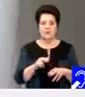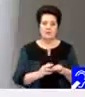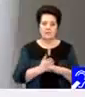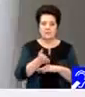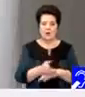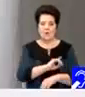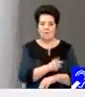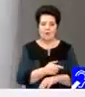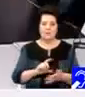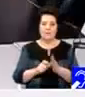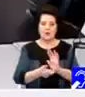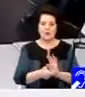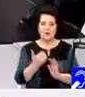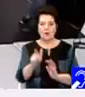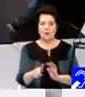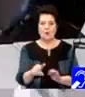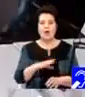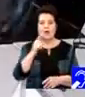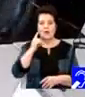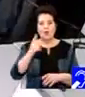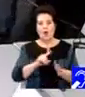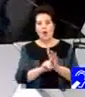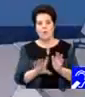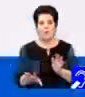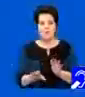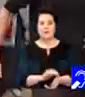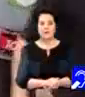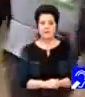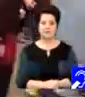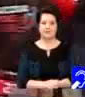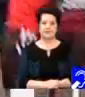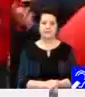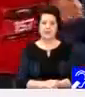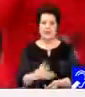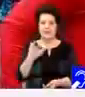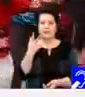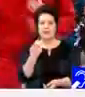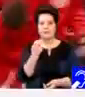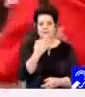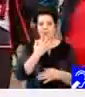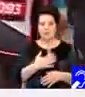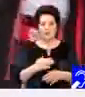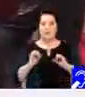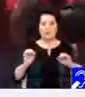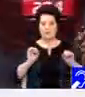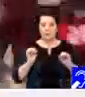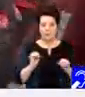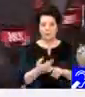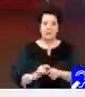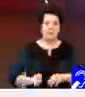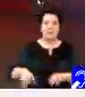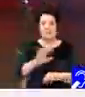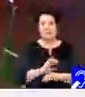intrat cu forța în biroul lui pe motiv că acolo ar exista o bombă. 300 de iubitori ai sportului veniți de prin